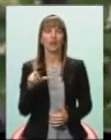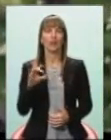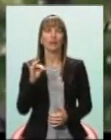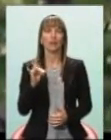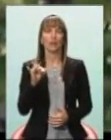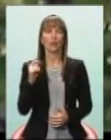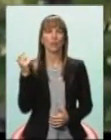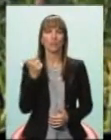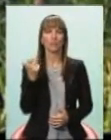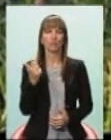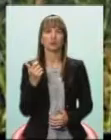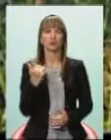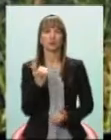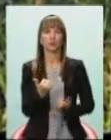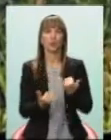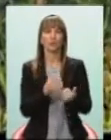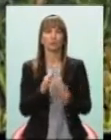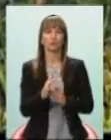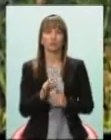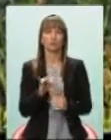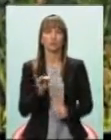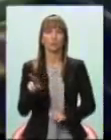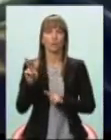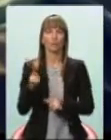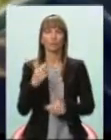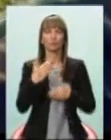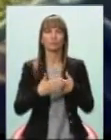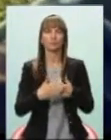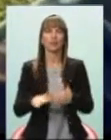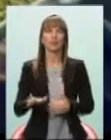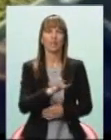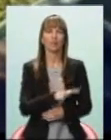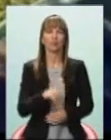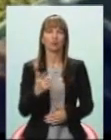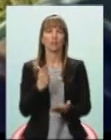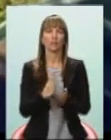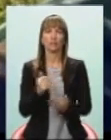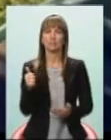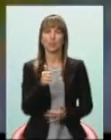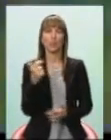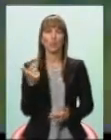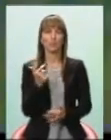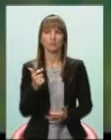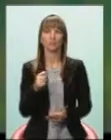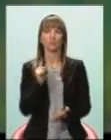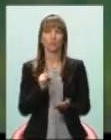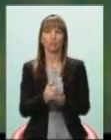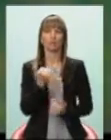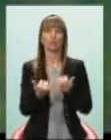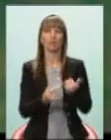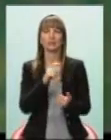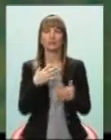облік фауни та керує полюванням. Передусім на своїх територіях єгер є першим господарем. Він повинен доглядати за